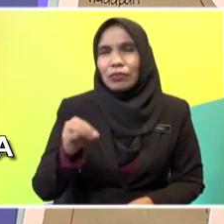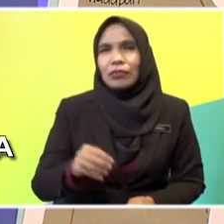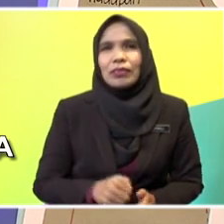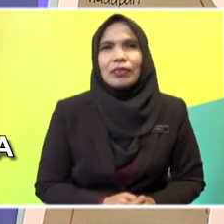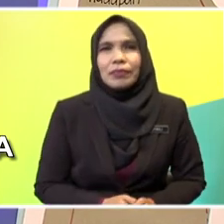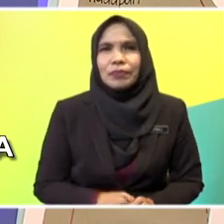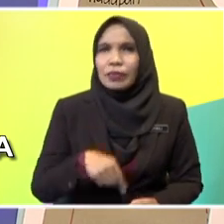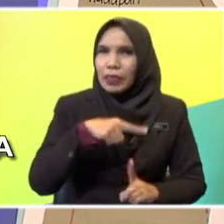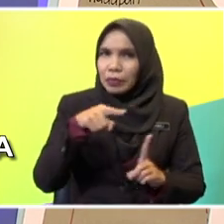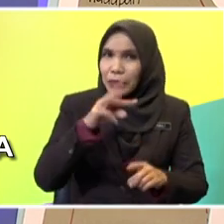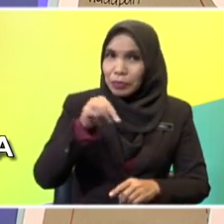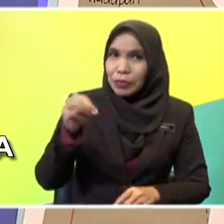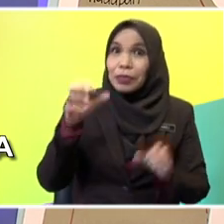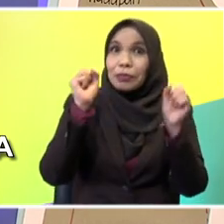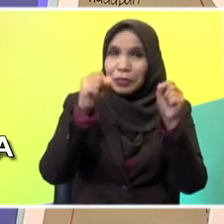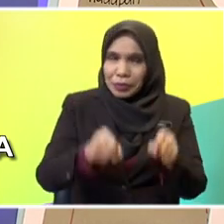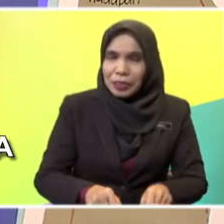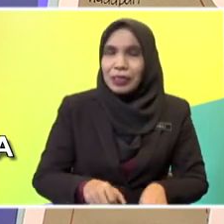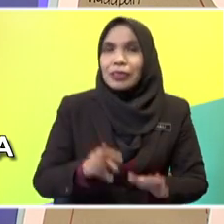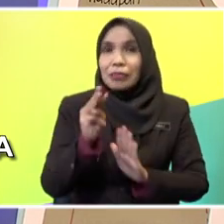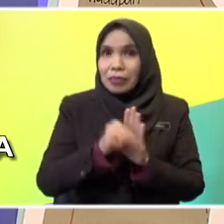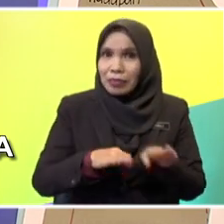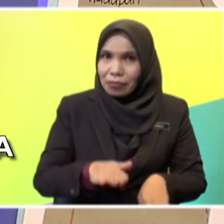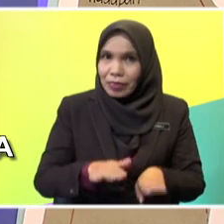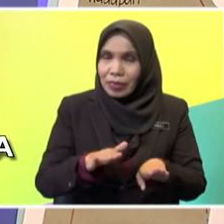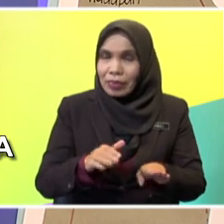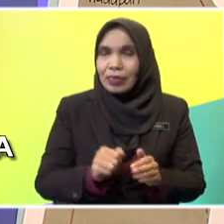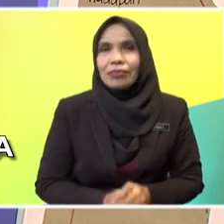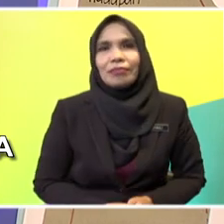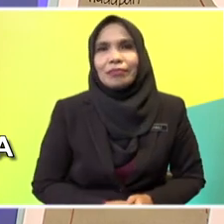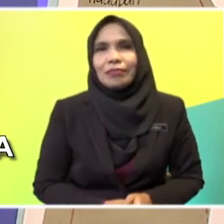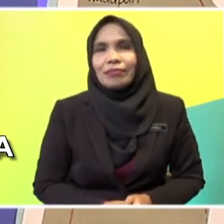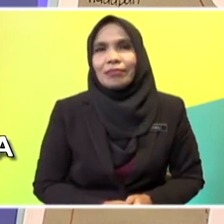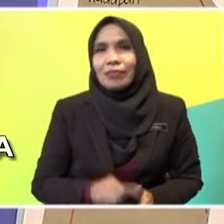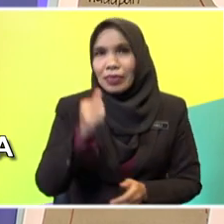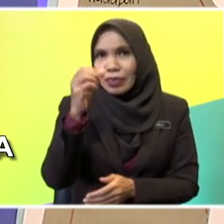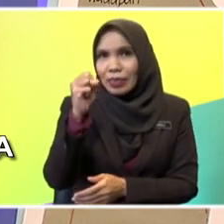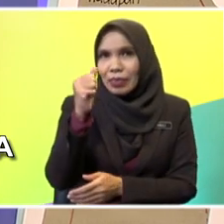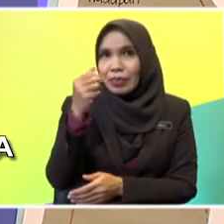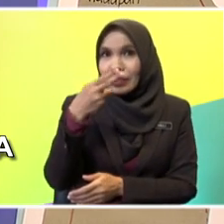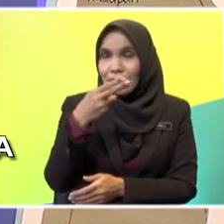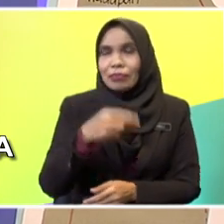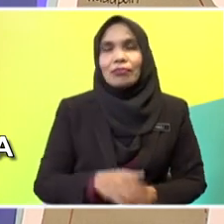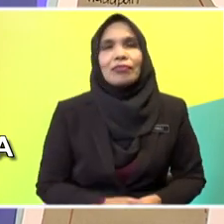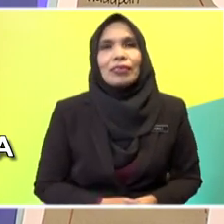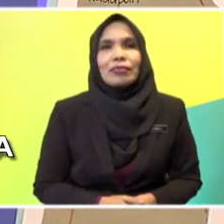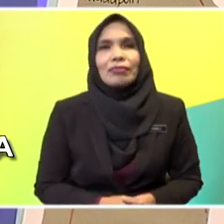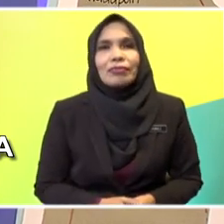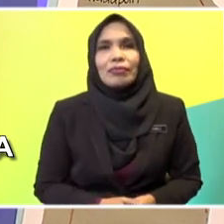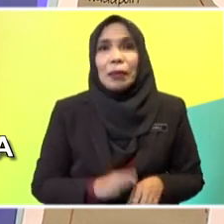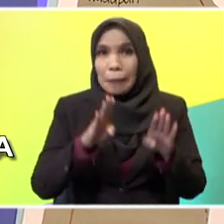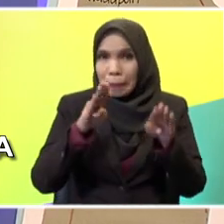saja menjahit, kita asah bakatnya dan gunakan inovasi seperti magic ruler